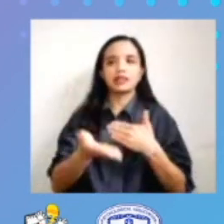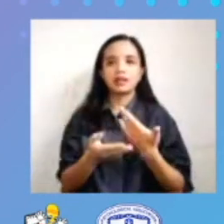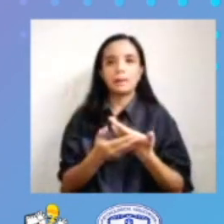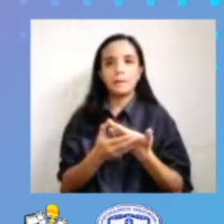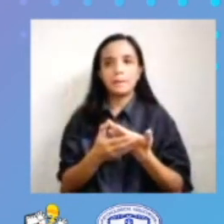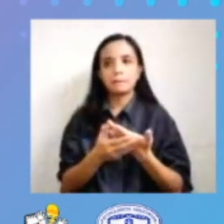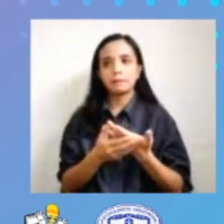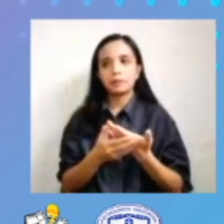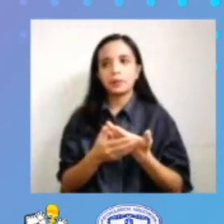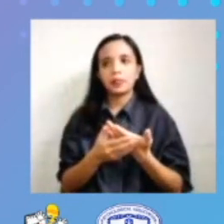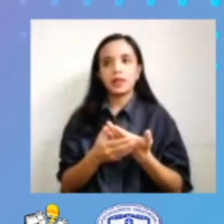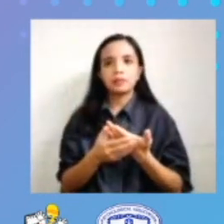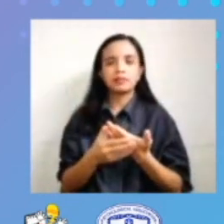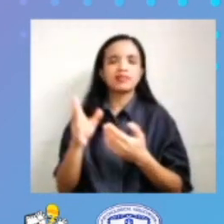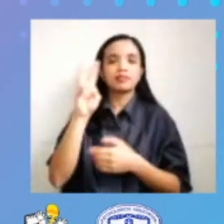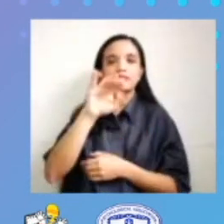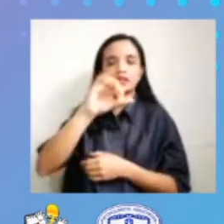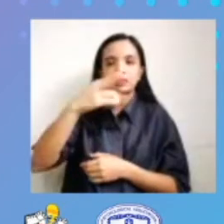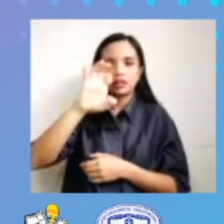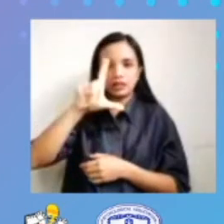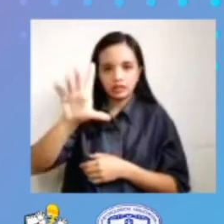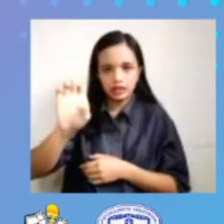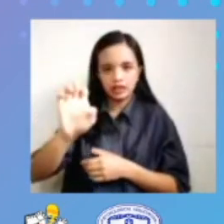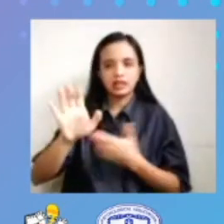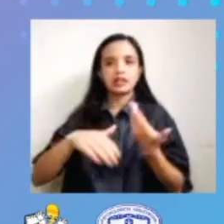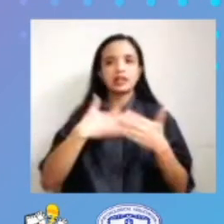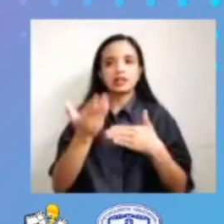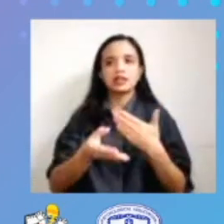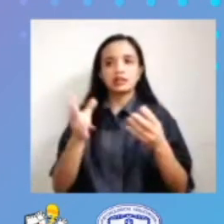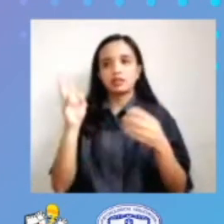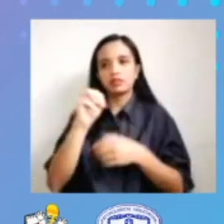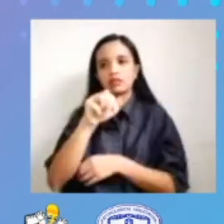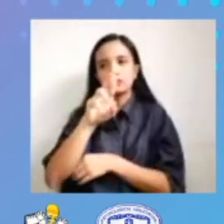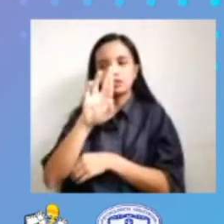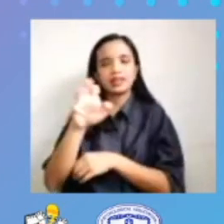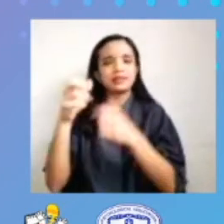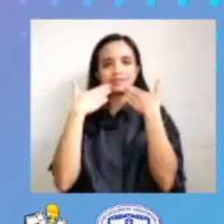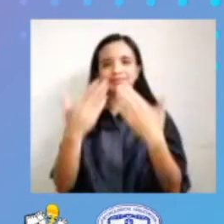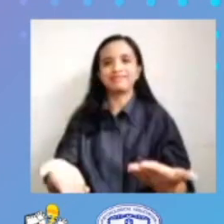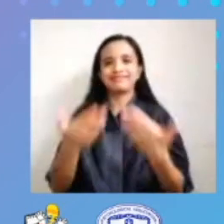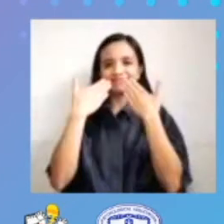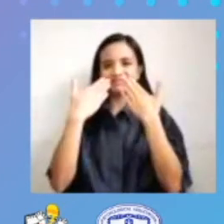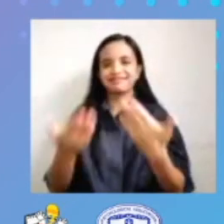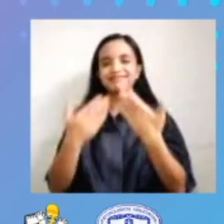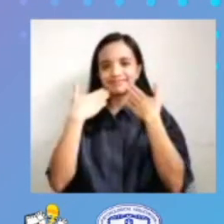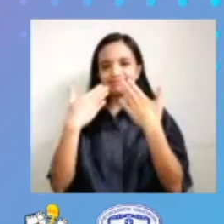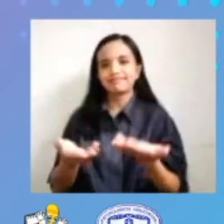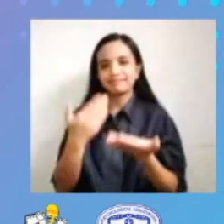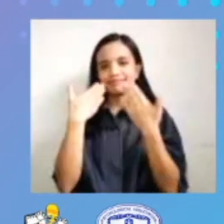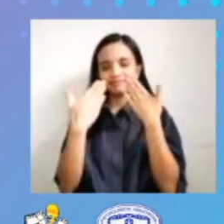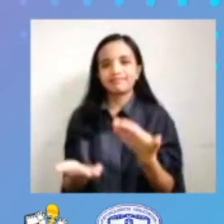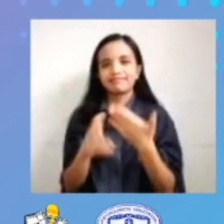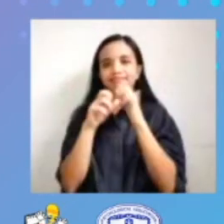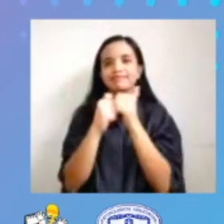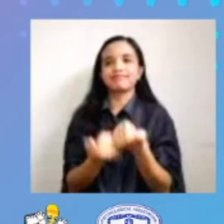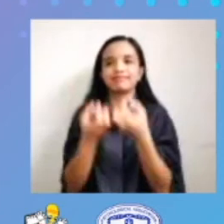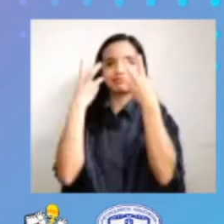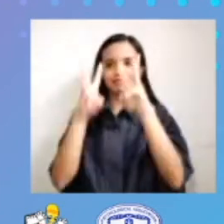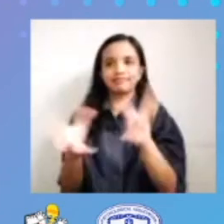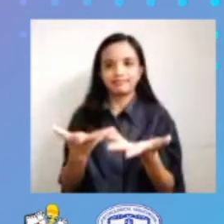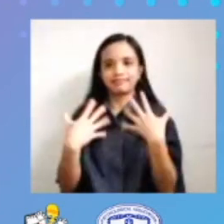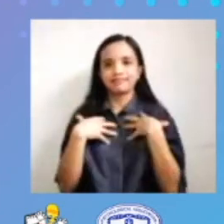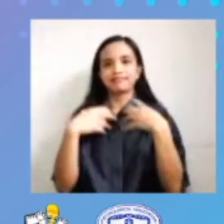Jo, dadagdag ko lang, if I Yes, may po. add, no, this is very important kasi nabanggit ni Julia yung gratitude. Sa atin kasi minsan